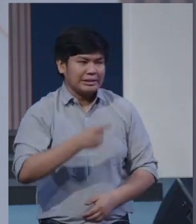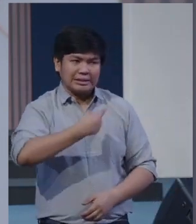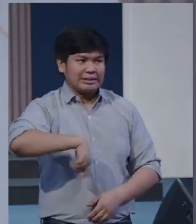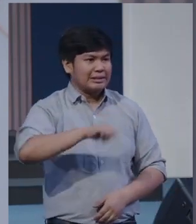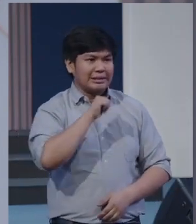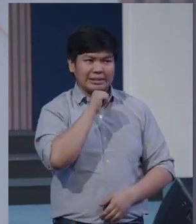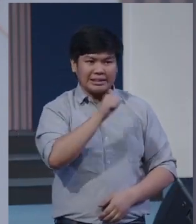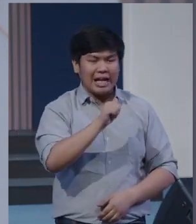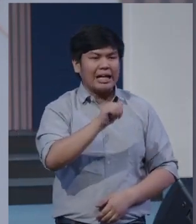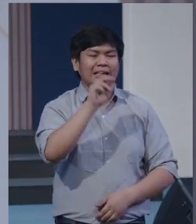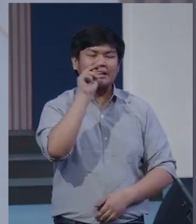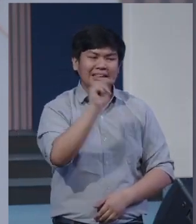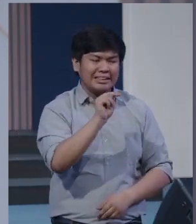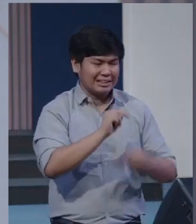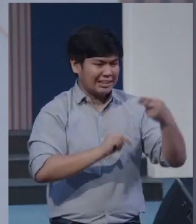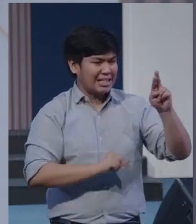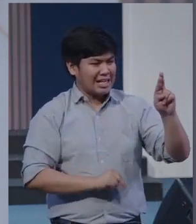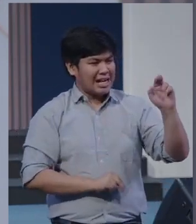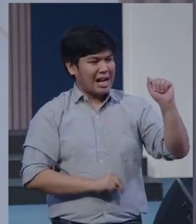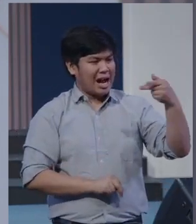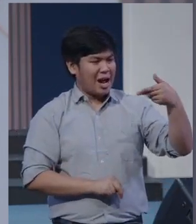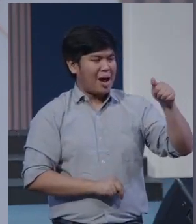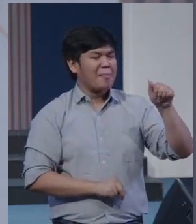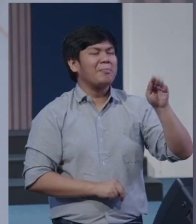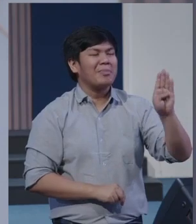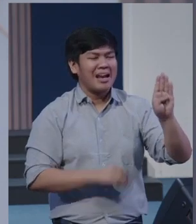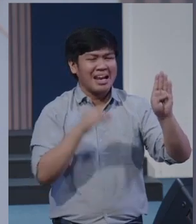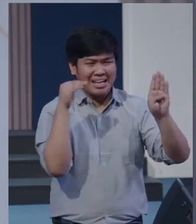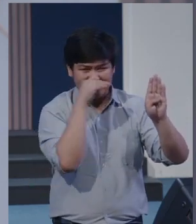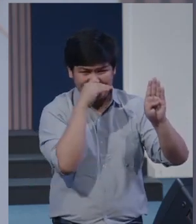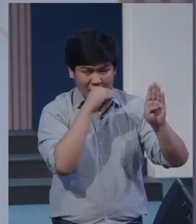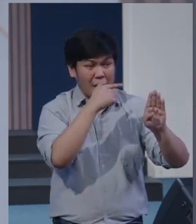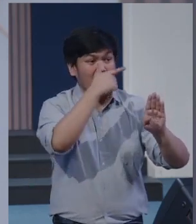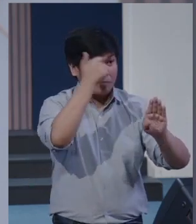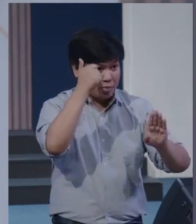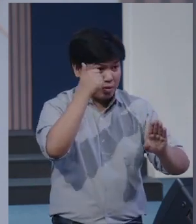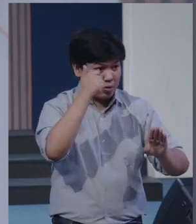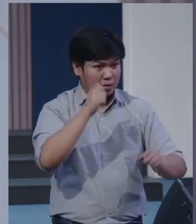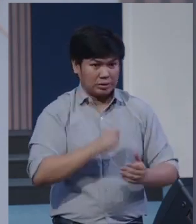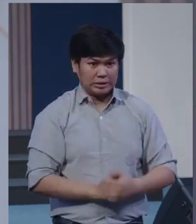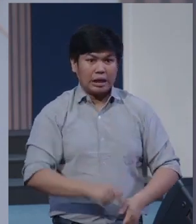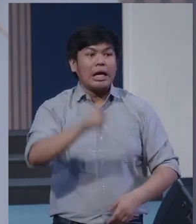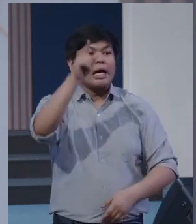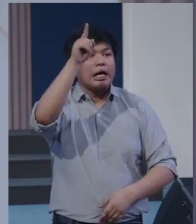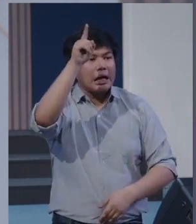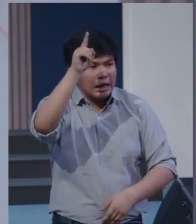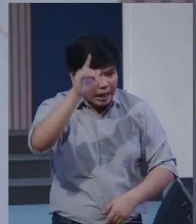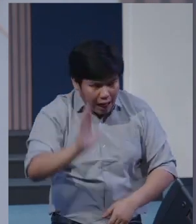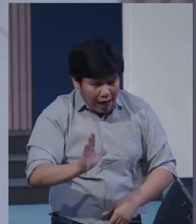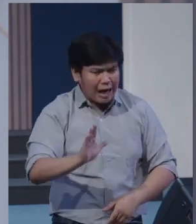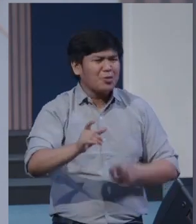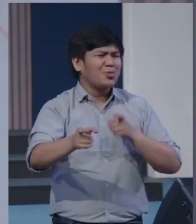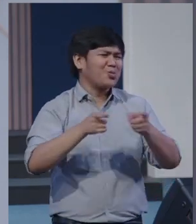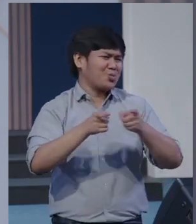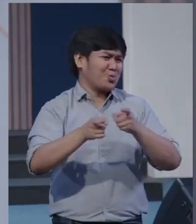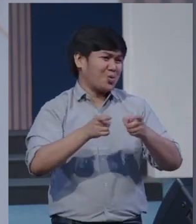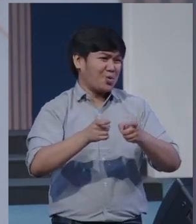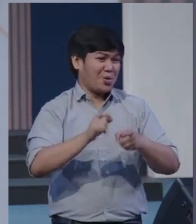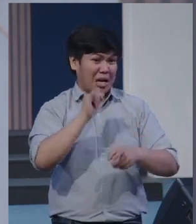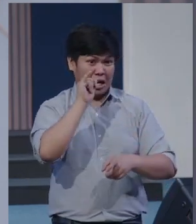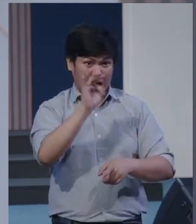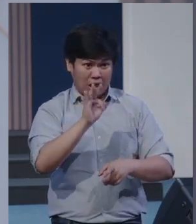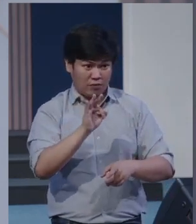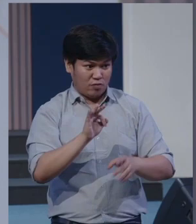ni rahab Dahil kung ililigtas ng panginoon ang